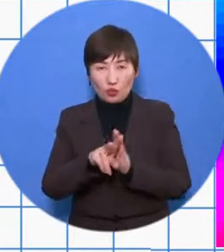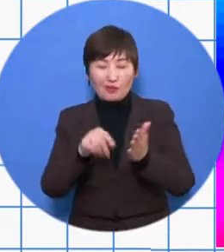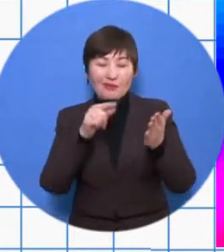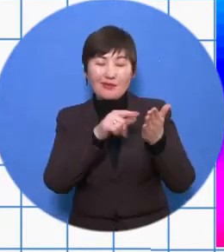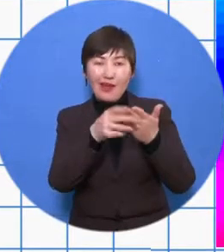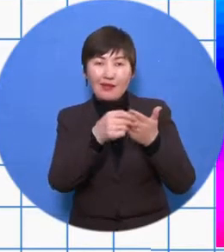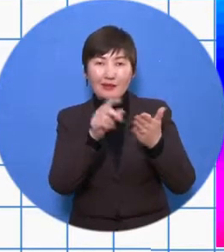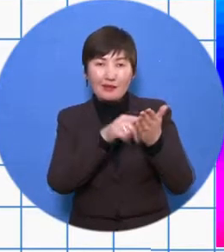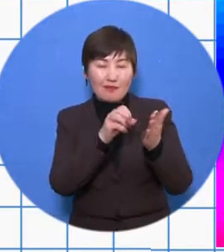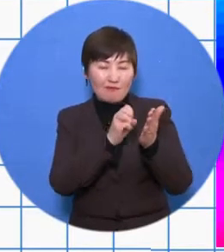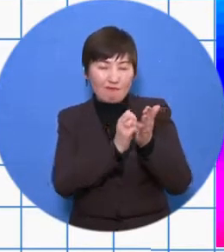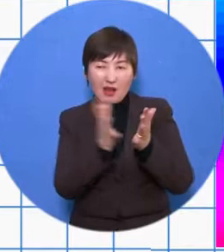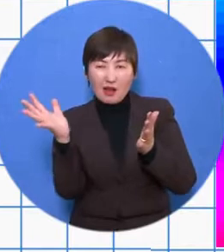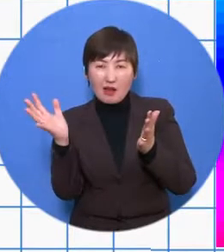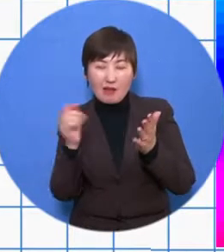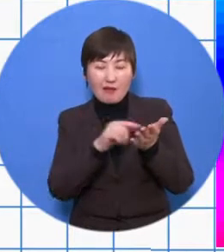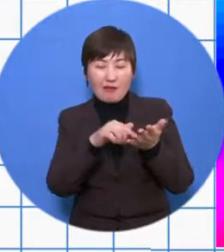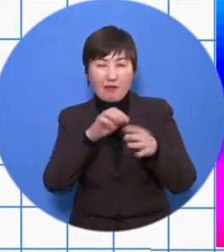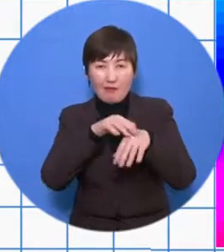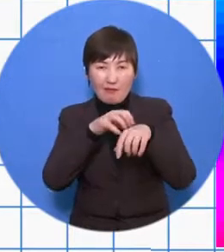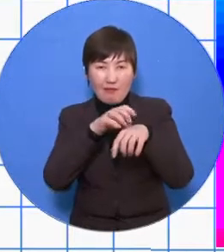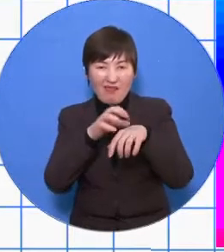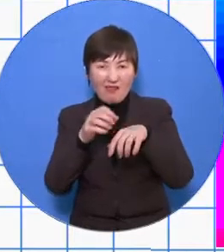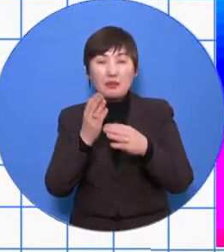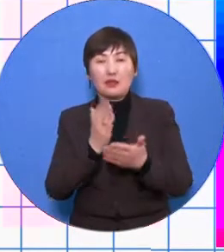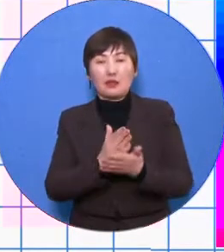сарнидаг. Энэ гадаргуу нь барзгар байдаг.